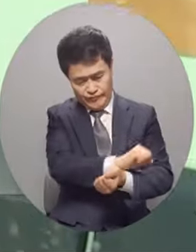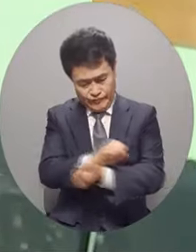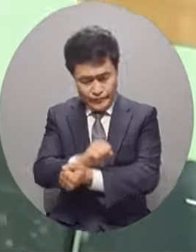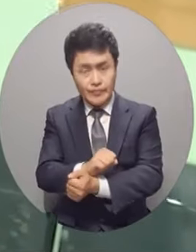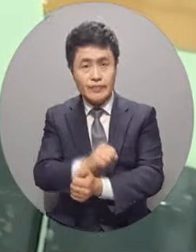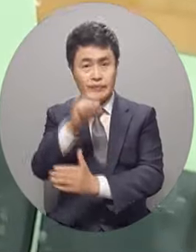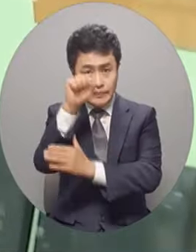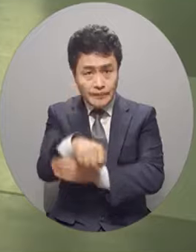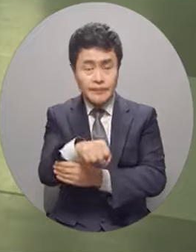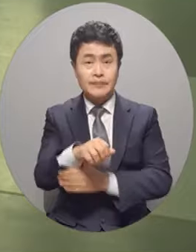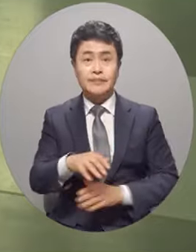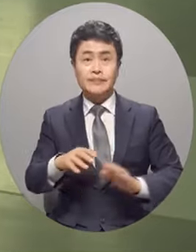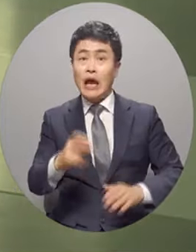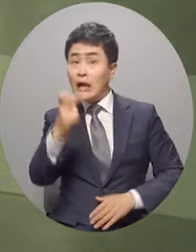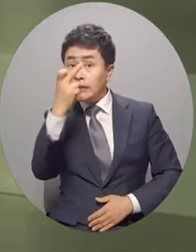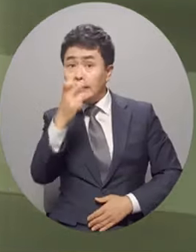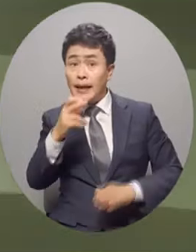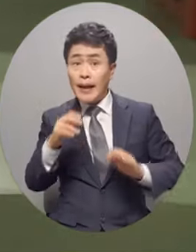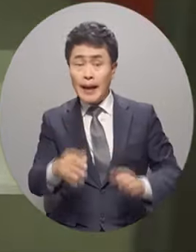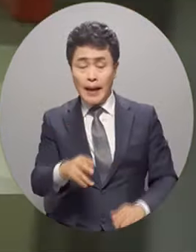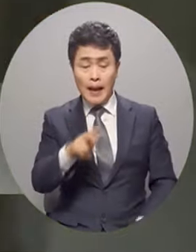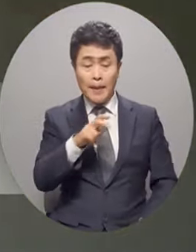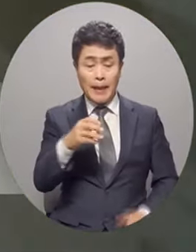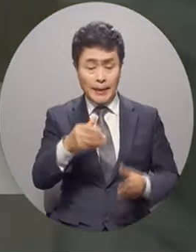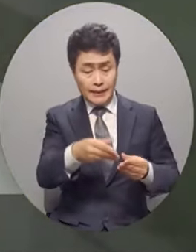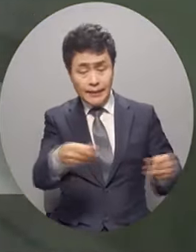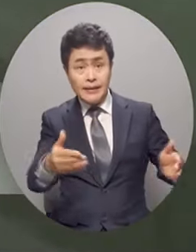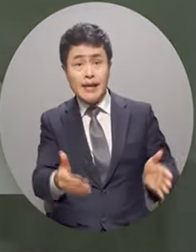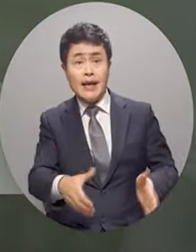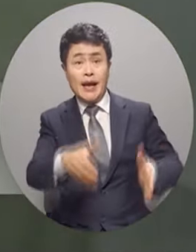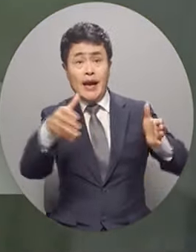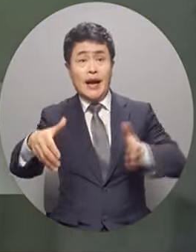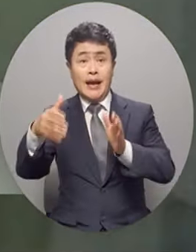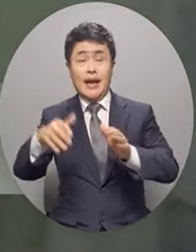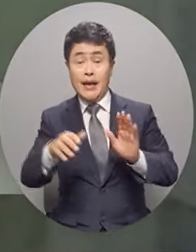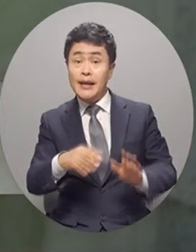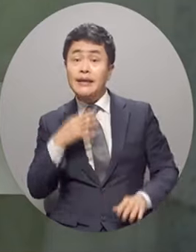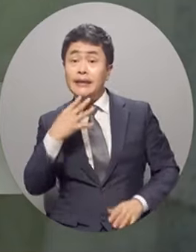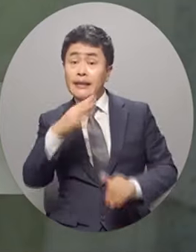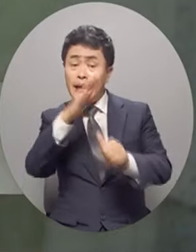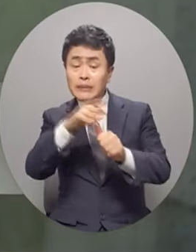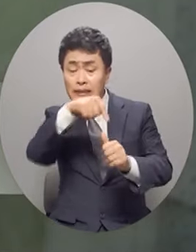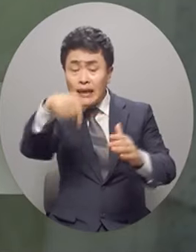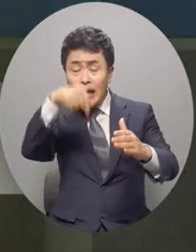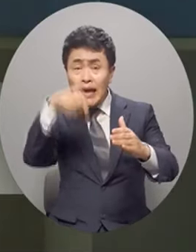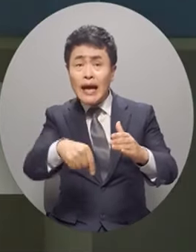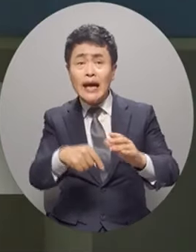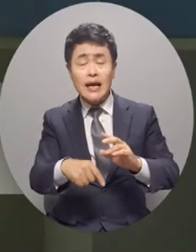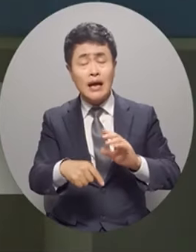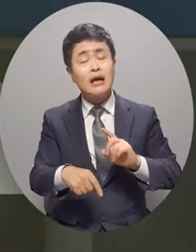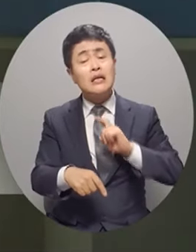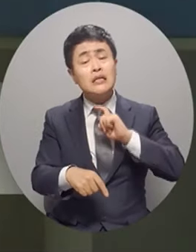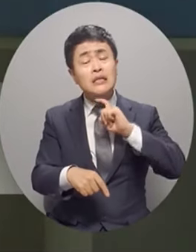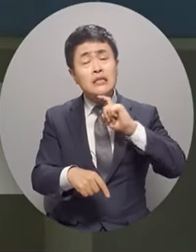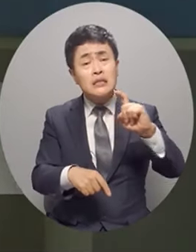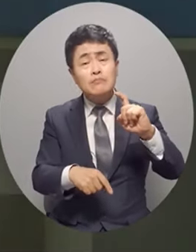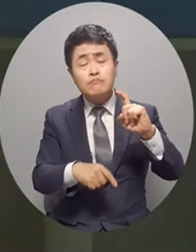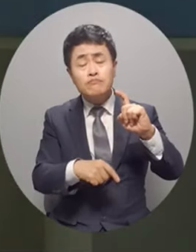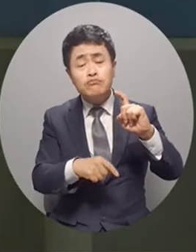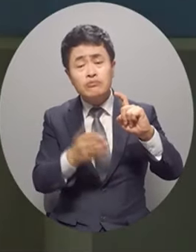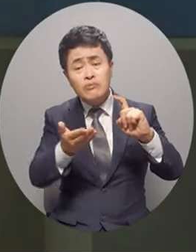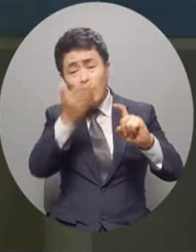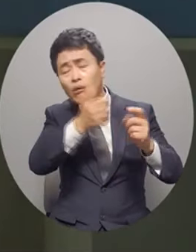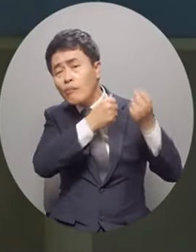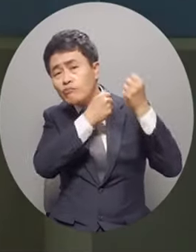발부했습니다. 최 씨는 매트를 말아 세워놓고 4살 남자아이를 그 안에 넣어 10분 넘게 내버려둔 혐의를 받고